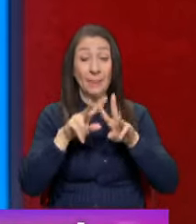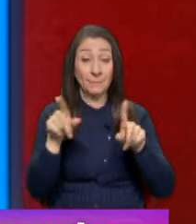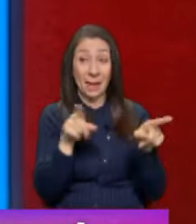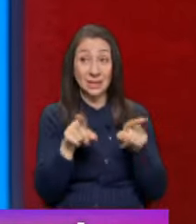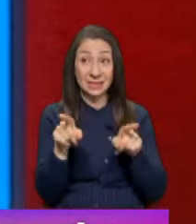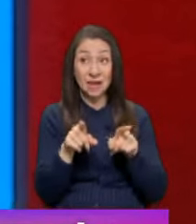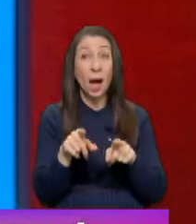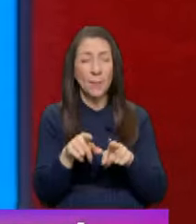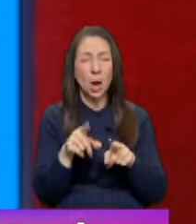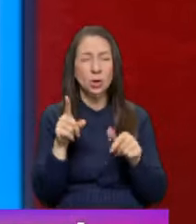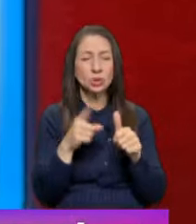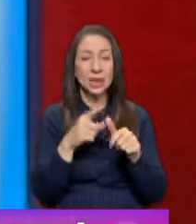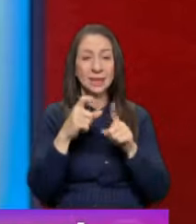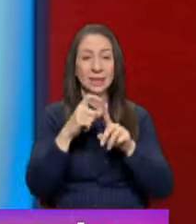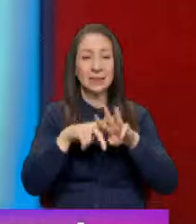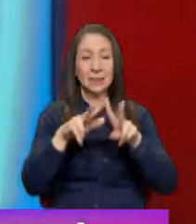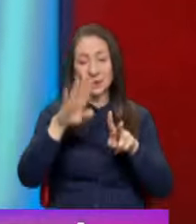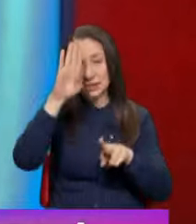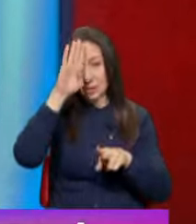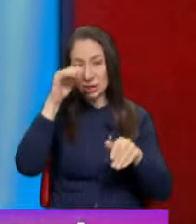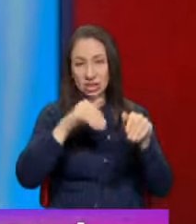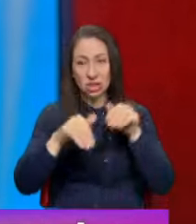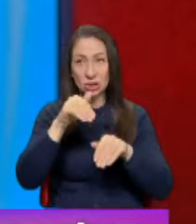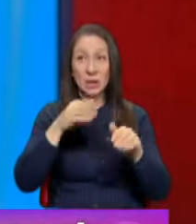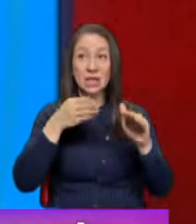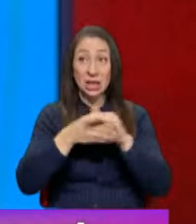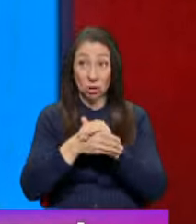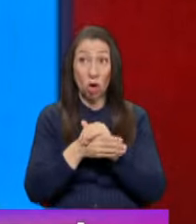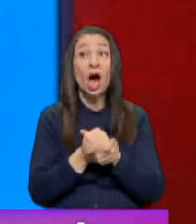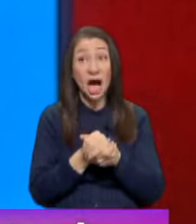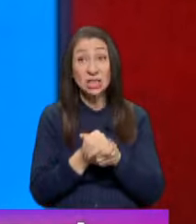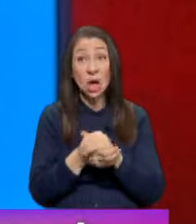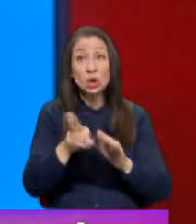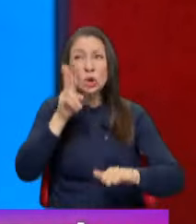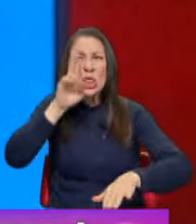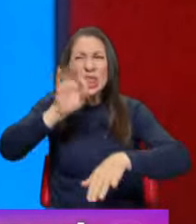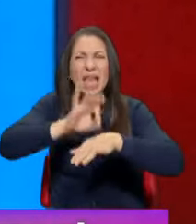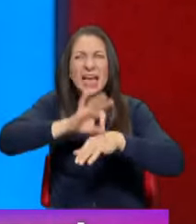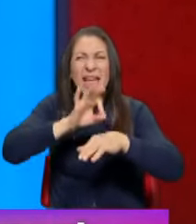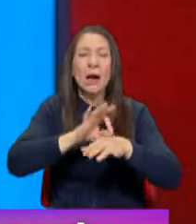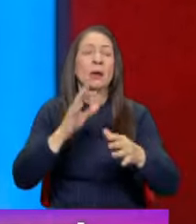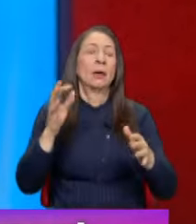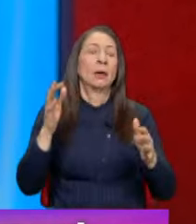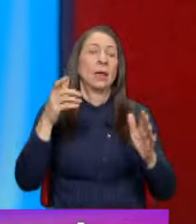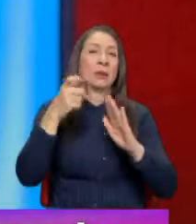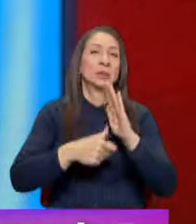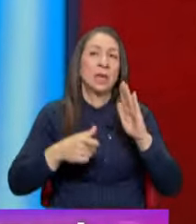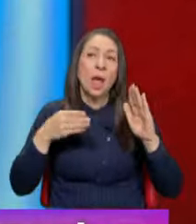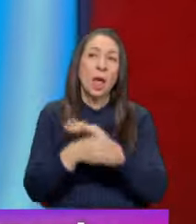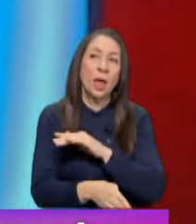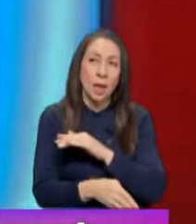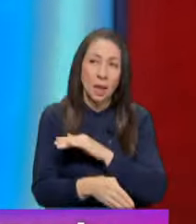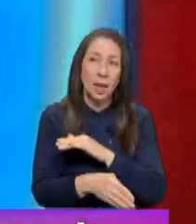arasında Ama önce den Parti İstanbul'da seçime giriyor Ancak böyle son anda o listeler